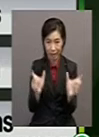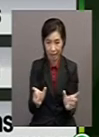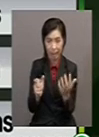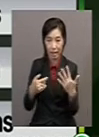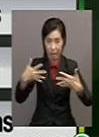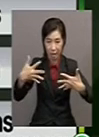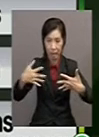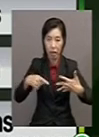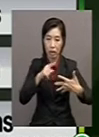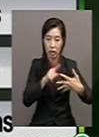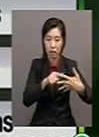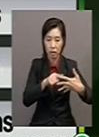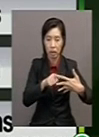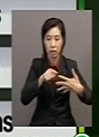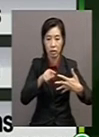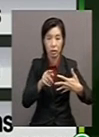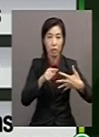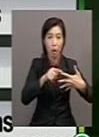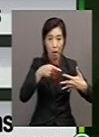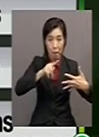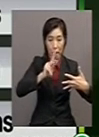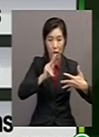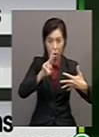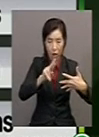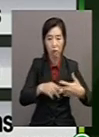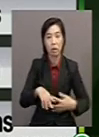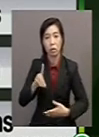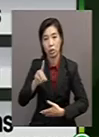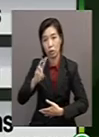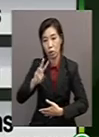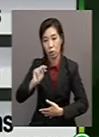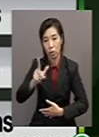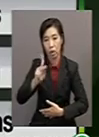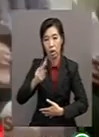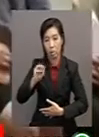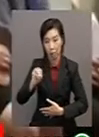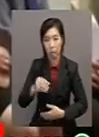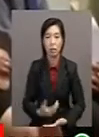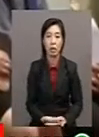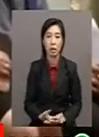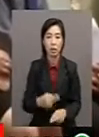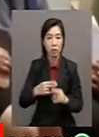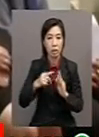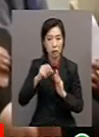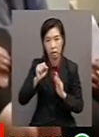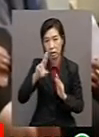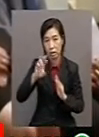ริยพิสุทธิ์คุณปกรณ์บริมาศพรคุณดวงกมลโชตนาคุณเสริมสินสมะลาภา